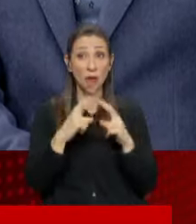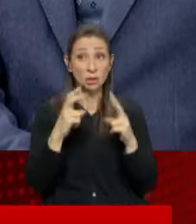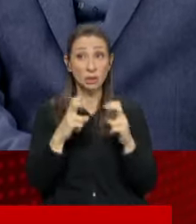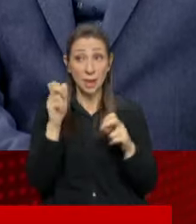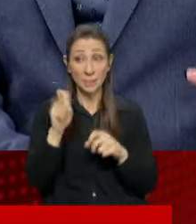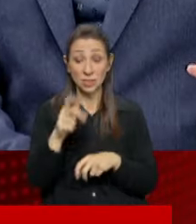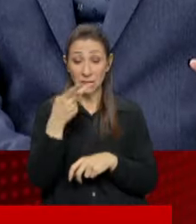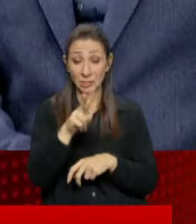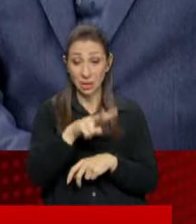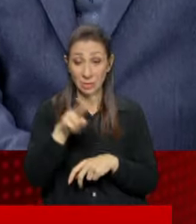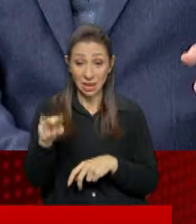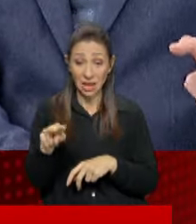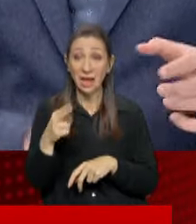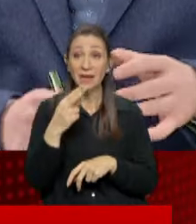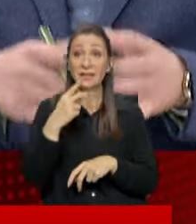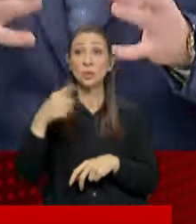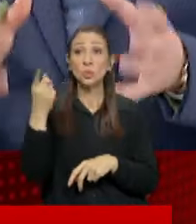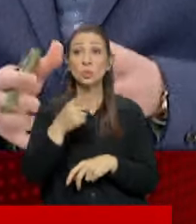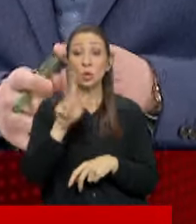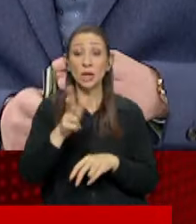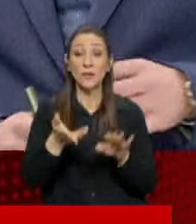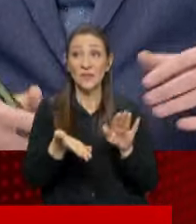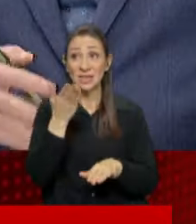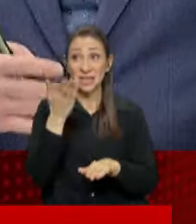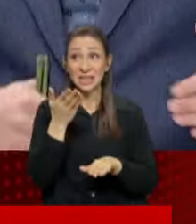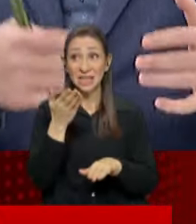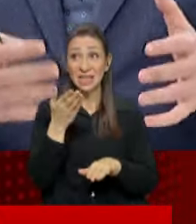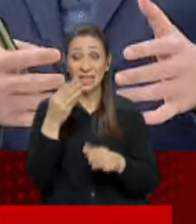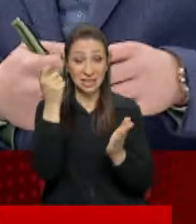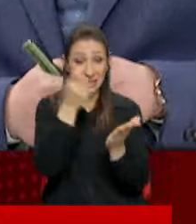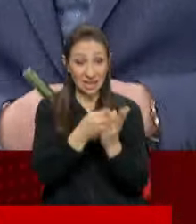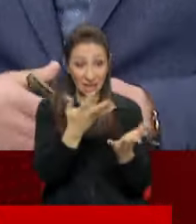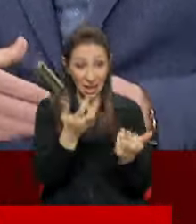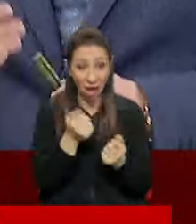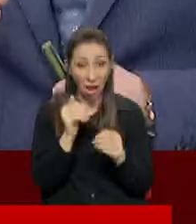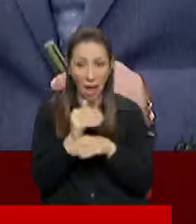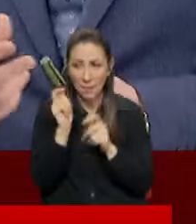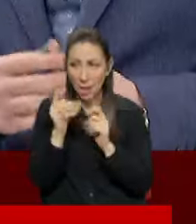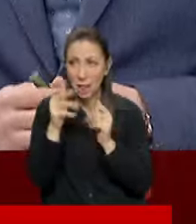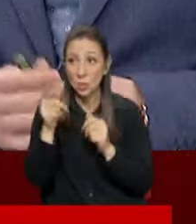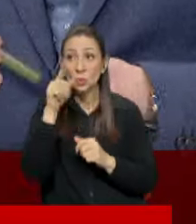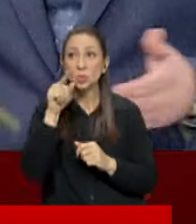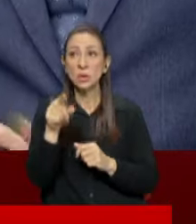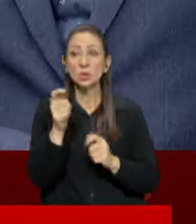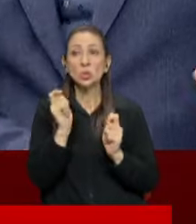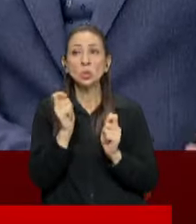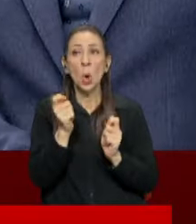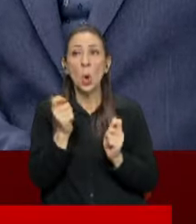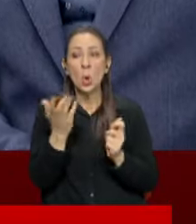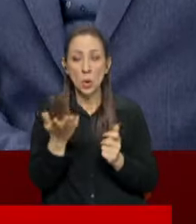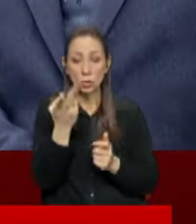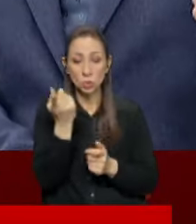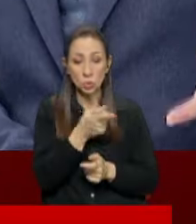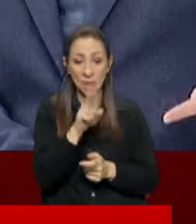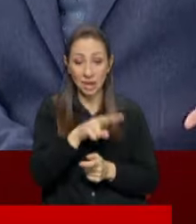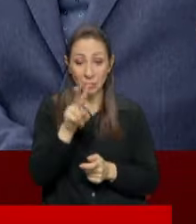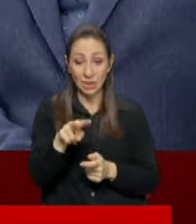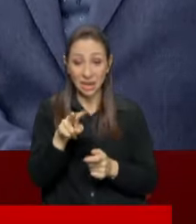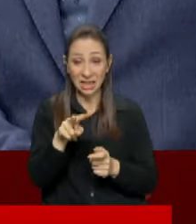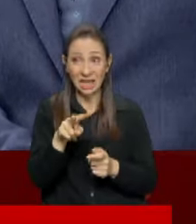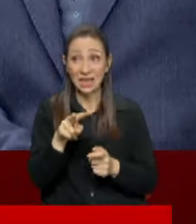yapılmış. 2022'de kadınların %30'dan fazlası satın alırken bunları hayat pahalılığı nedeniyle güçlük yaşıyor. Yani